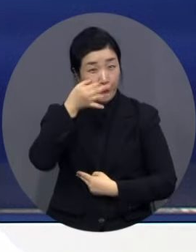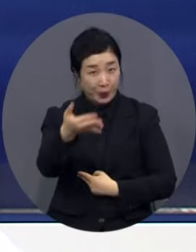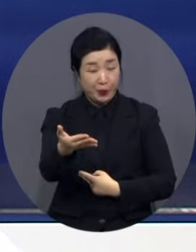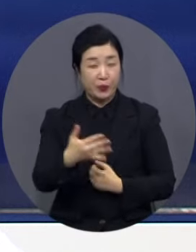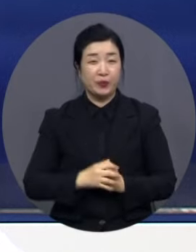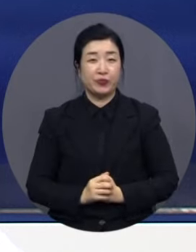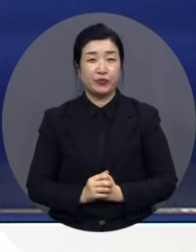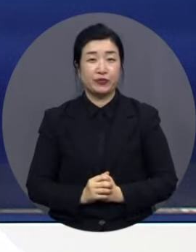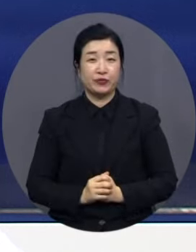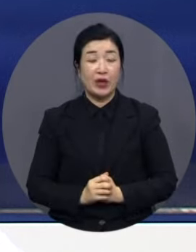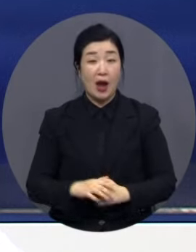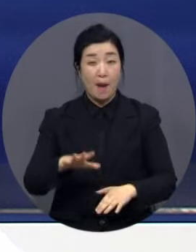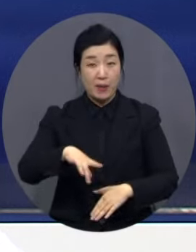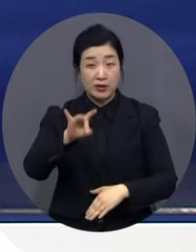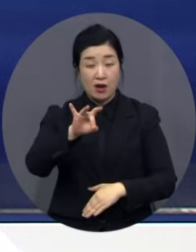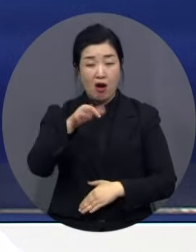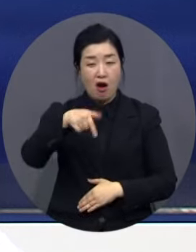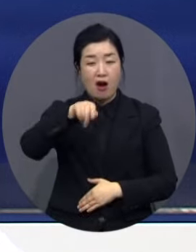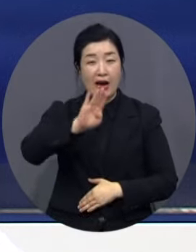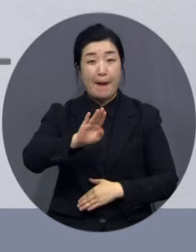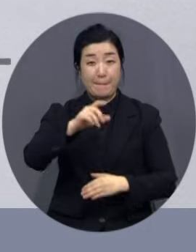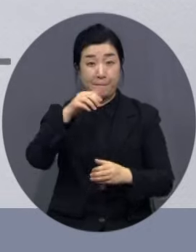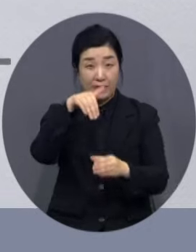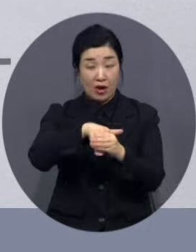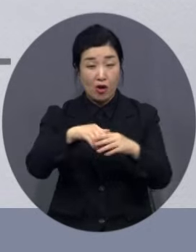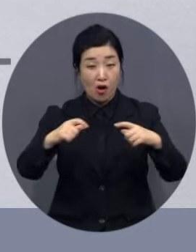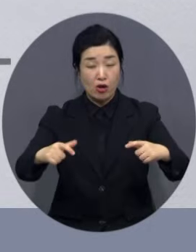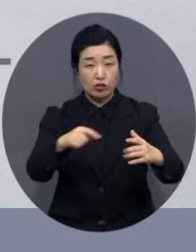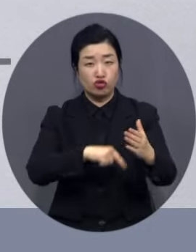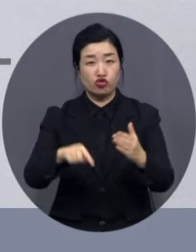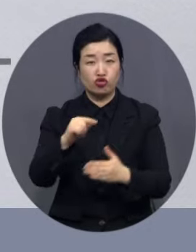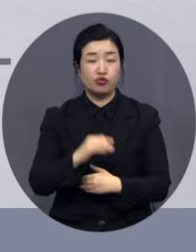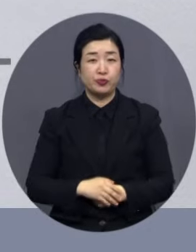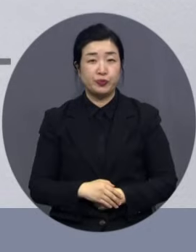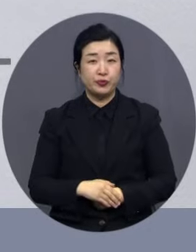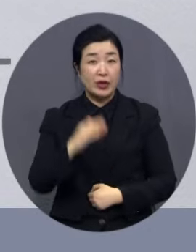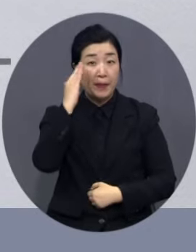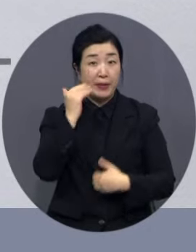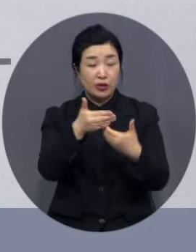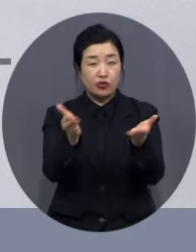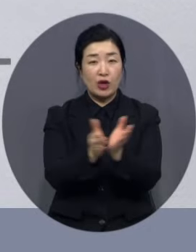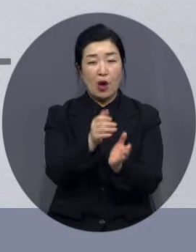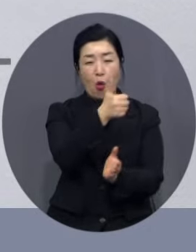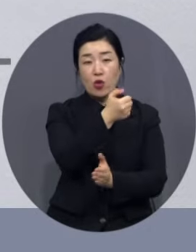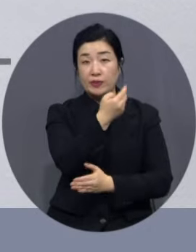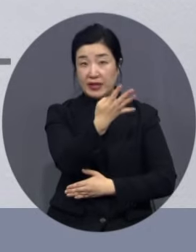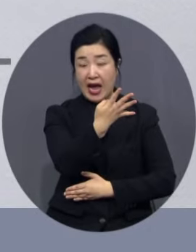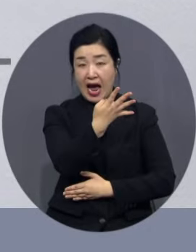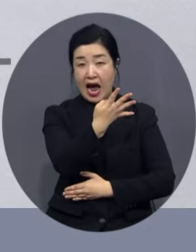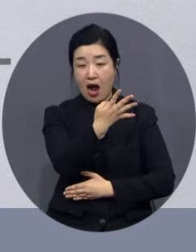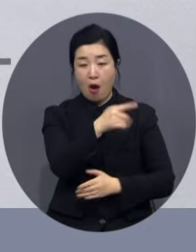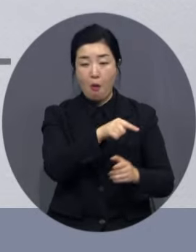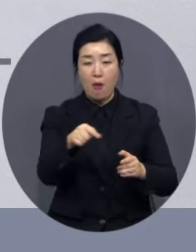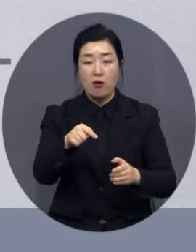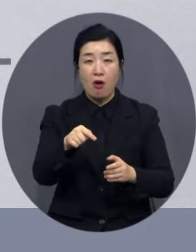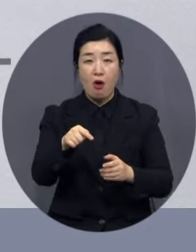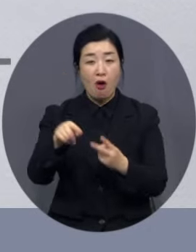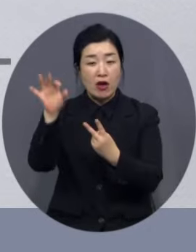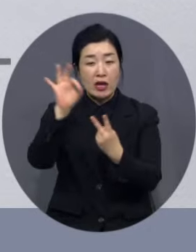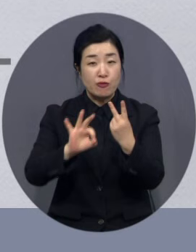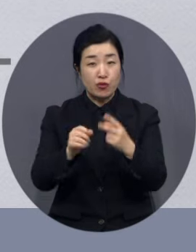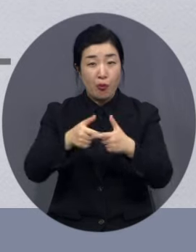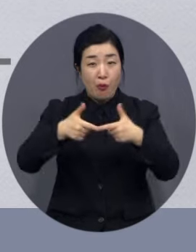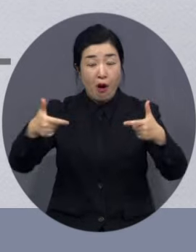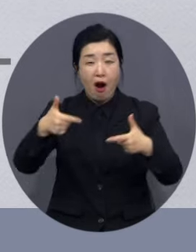살펴보겠습니다 먼저 제주식 갑 선거구입니다 더불어민주당 문대림 후보는 54% 56%